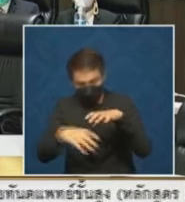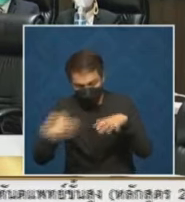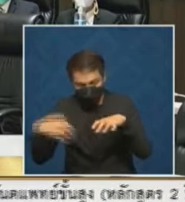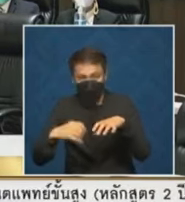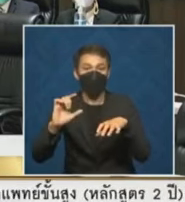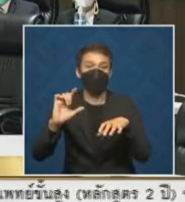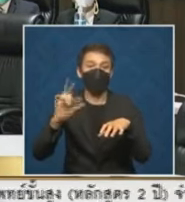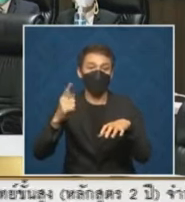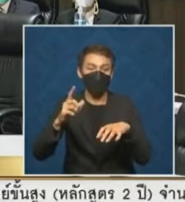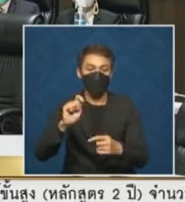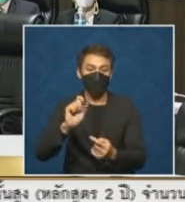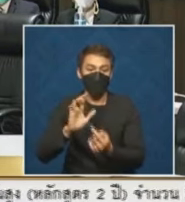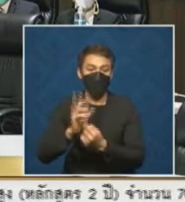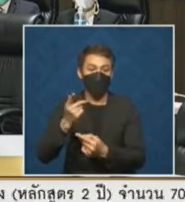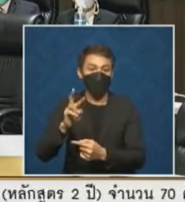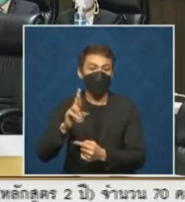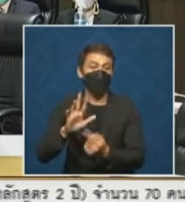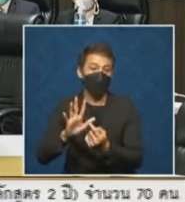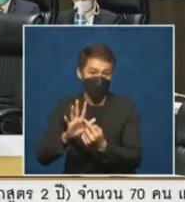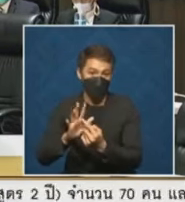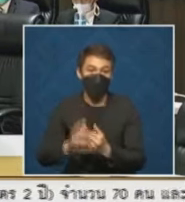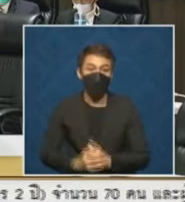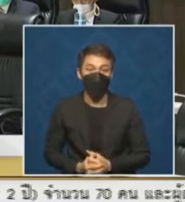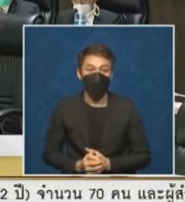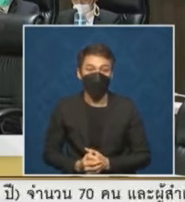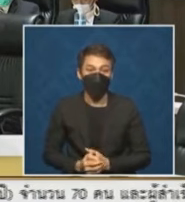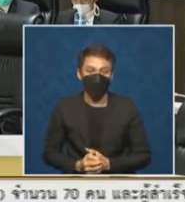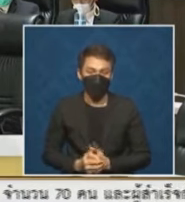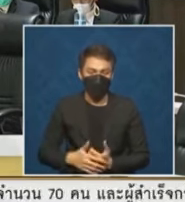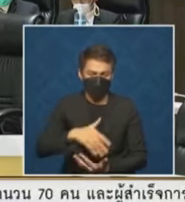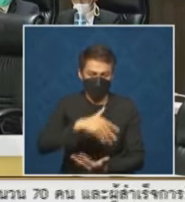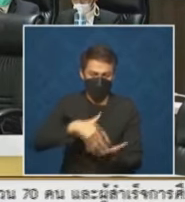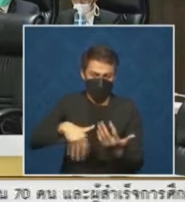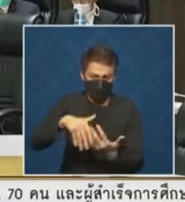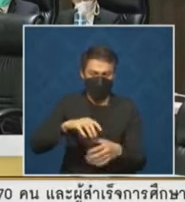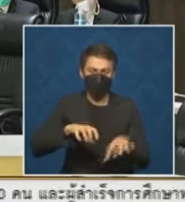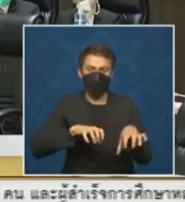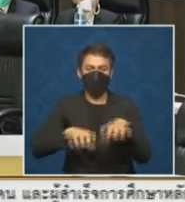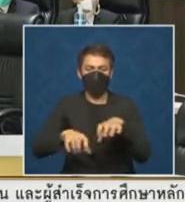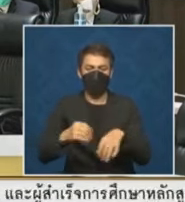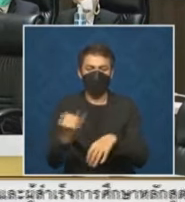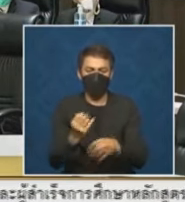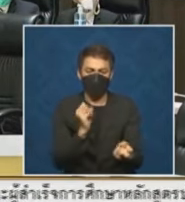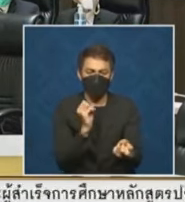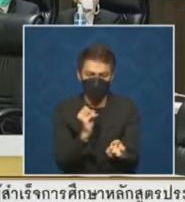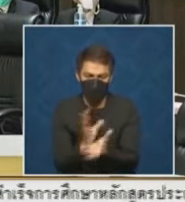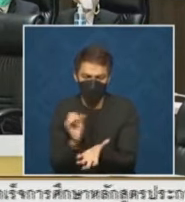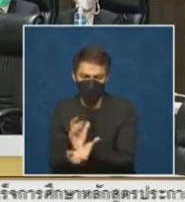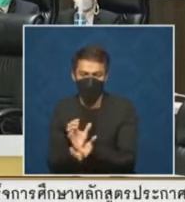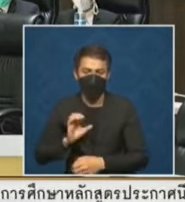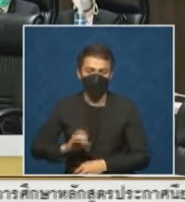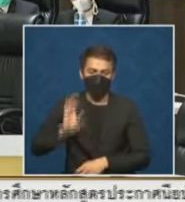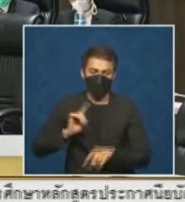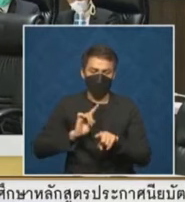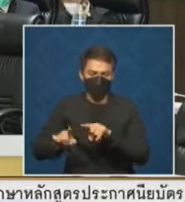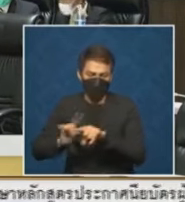เคยเห็นเคยเห็น หมาทำท่าจะกัดนะปากแข็งยังต้องยกนายกขึ้นเหนือตนนะก็ไม่รู้สินะคุณเปล